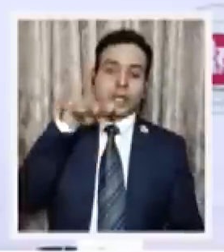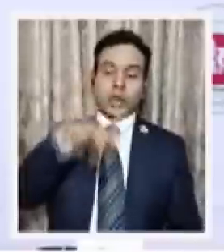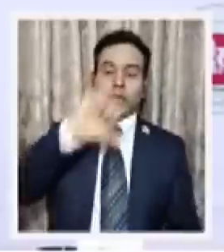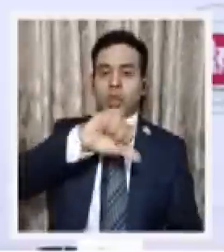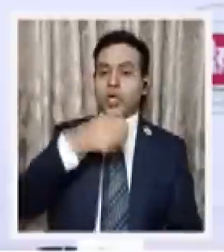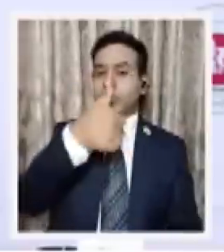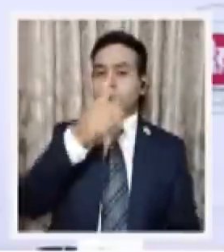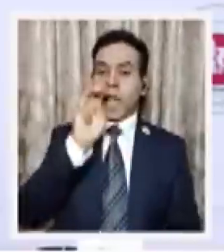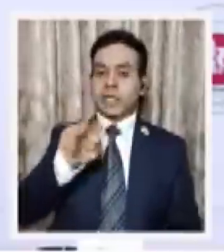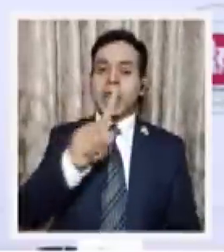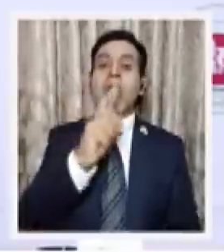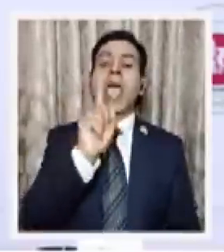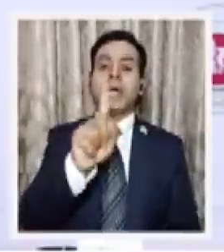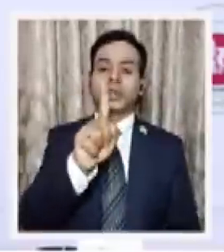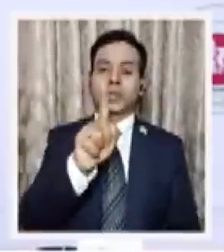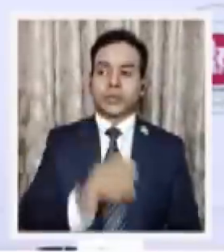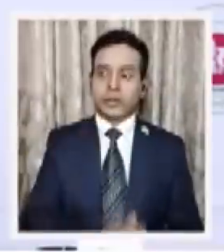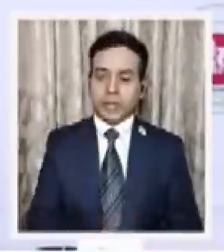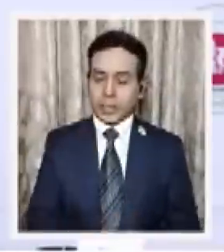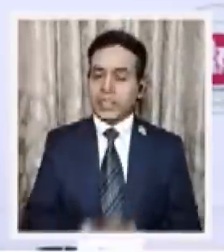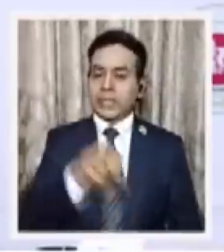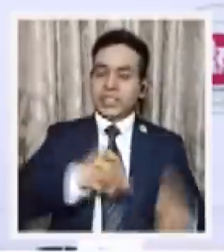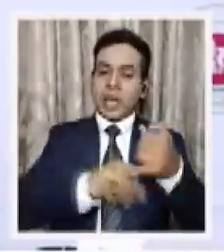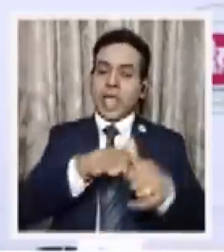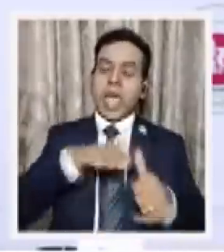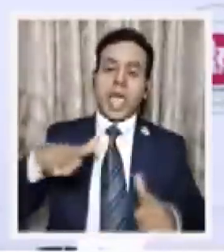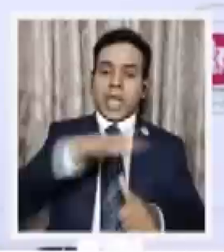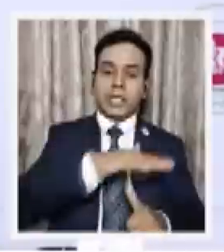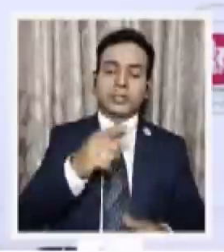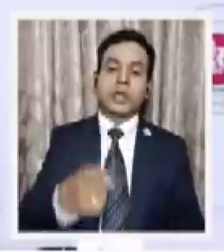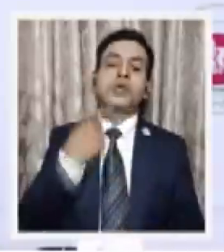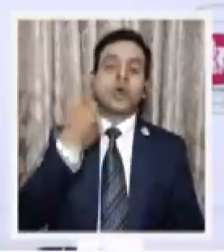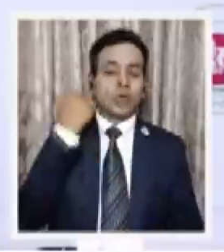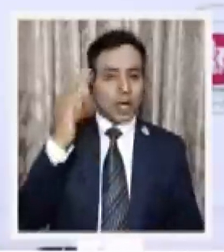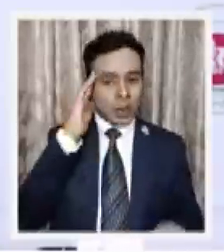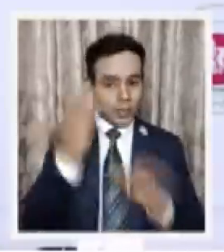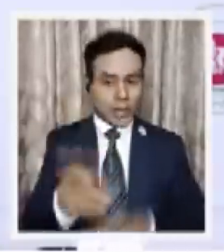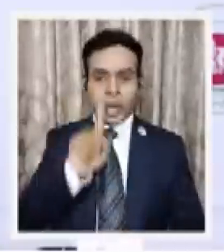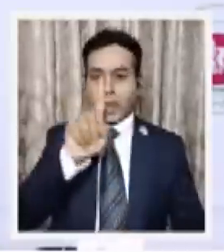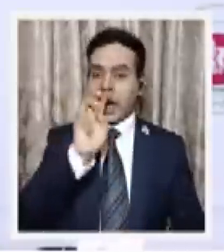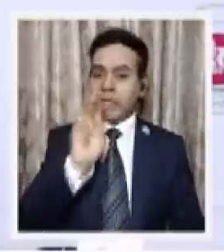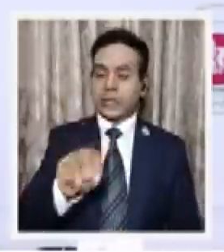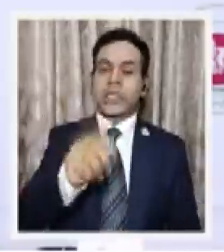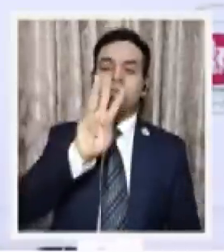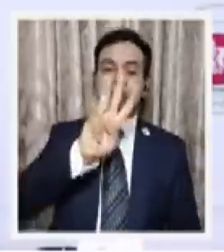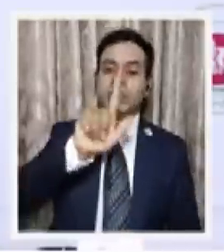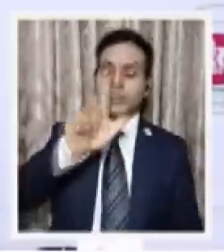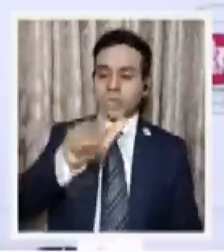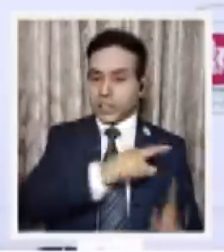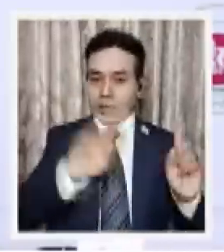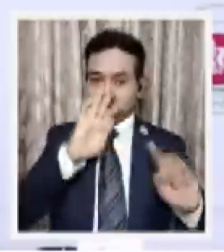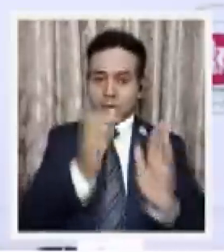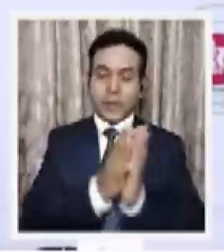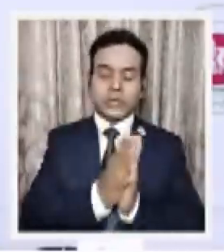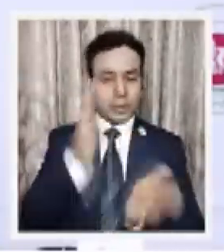24,96,001 জন। দক্ষিণ পূর্ব এশিয়ায় 24 ঘন্টায় মৃত্যুবরণ করেছেন 1,037 জন, এ পর্যন্ত মৃত্যুবরণ